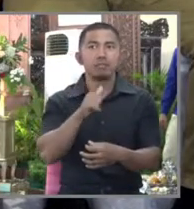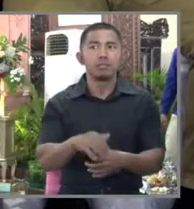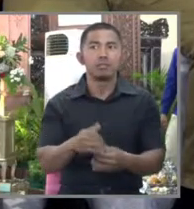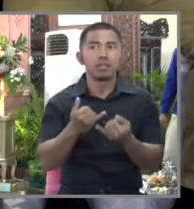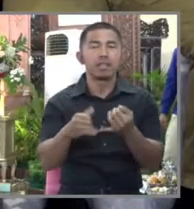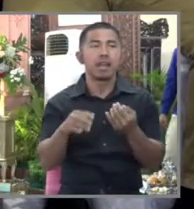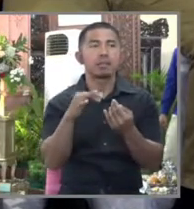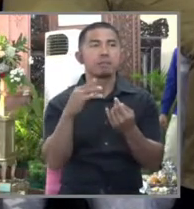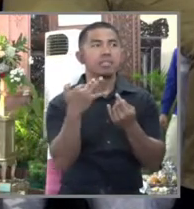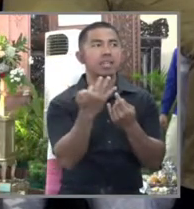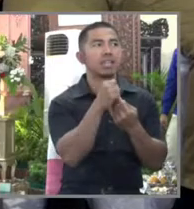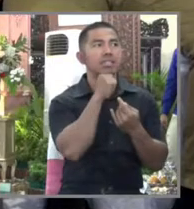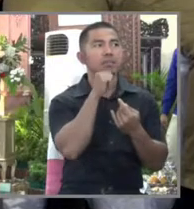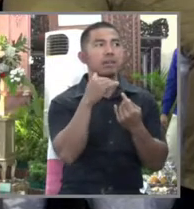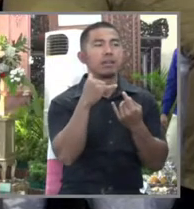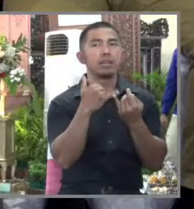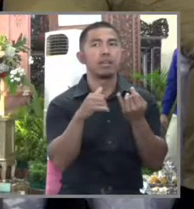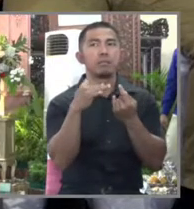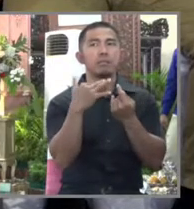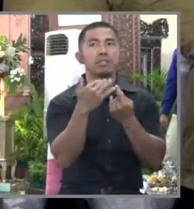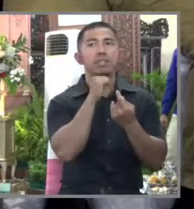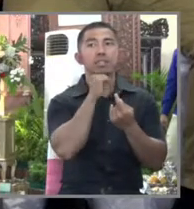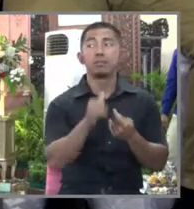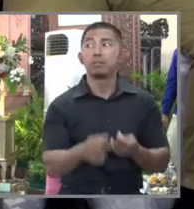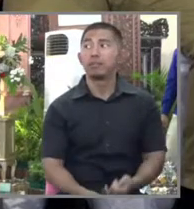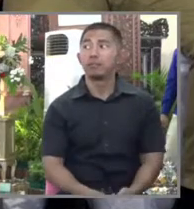silakan. Bapak dari mana, Pak?